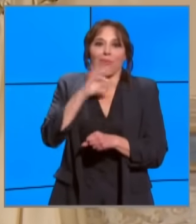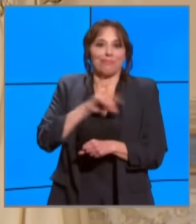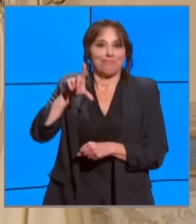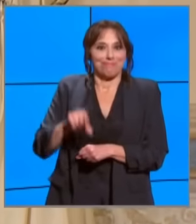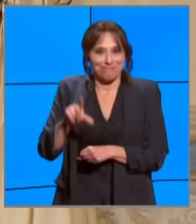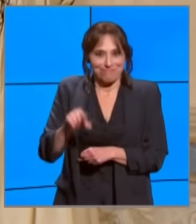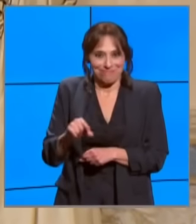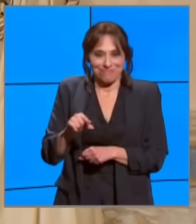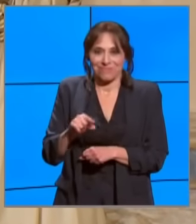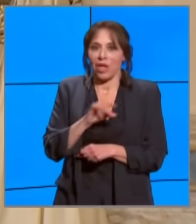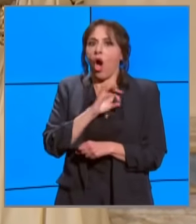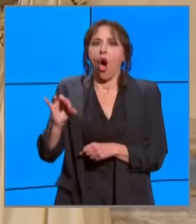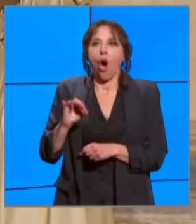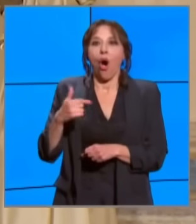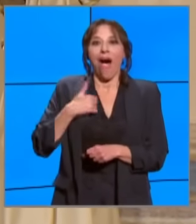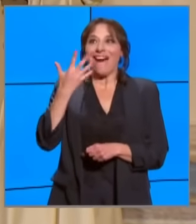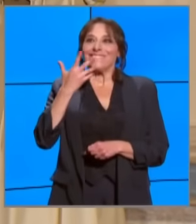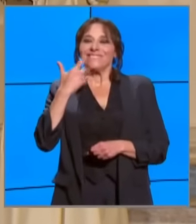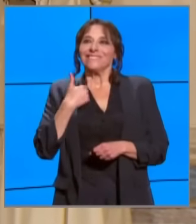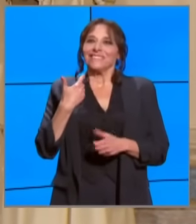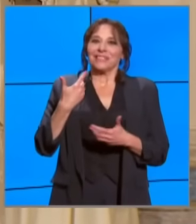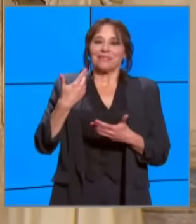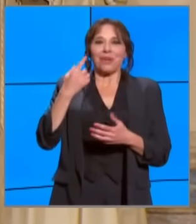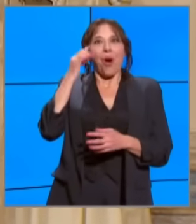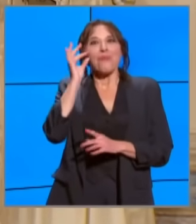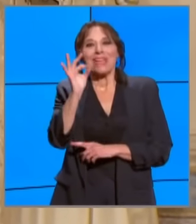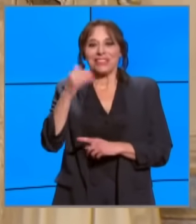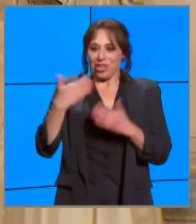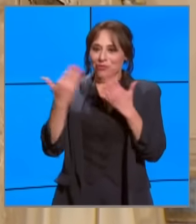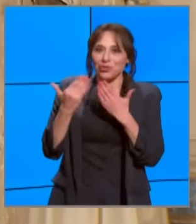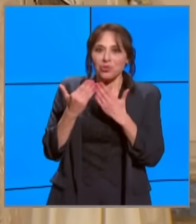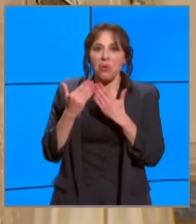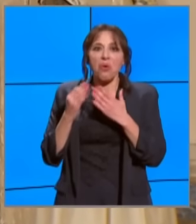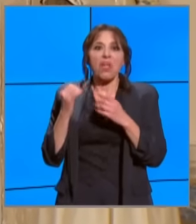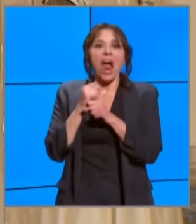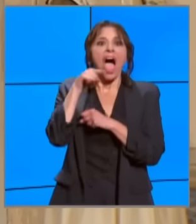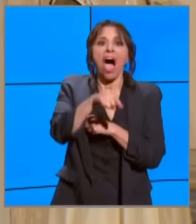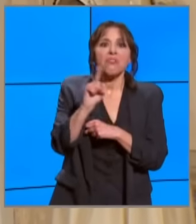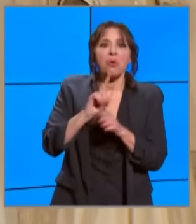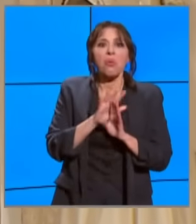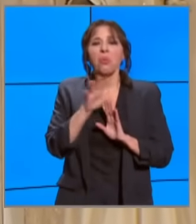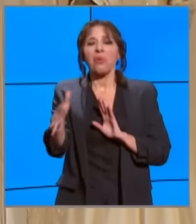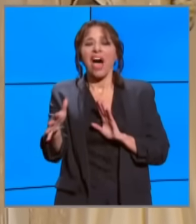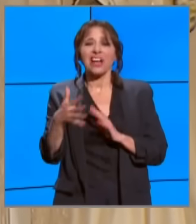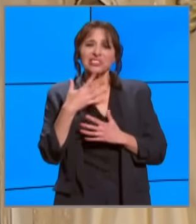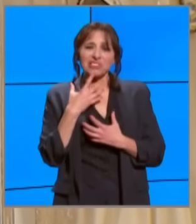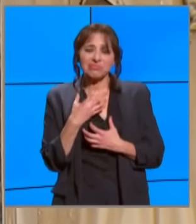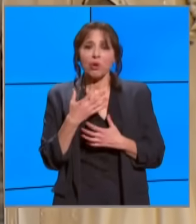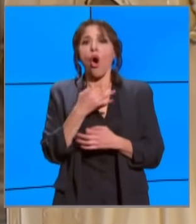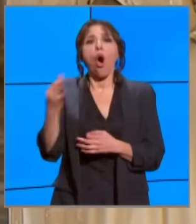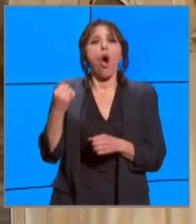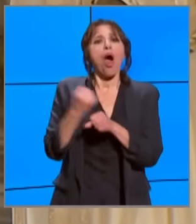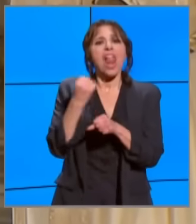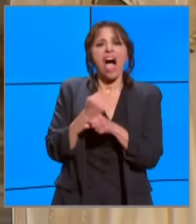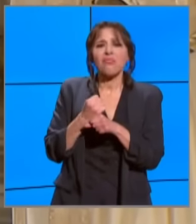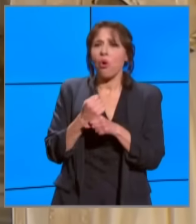sovente non in linea con le proprie aspettative o con gli studi seguiti il lavoro a condizioni inique e